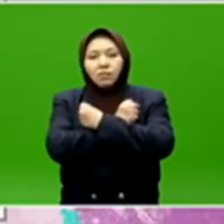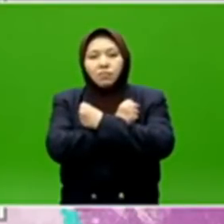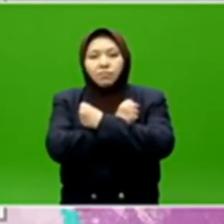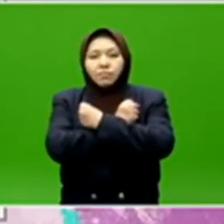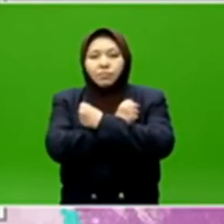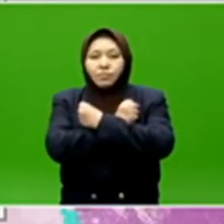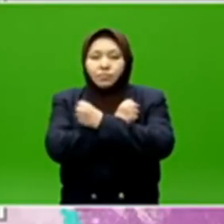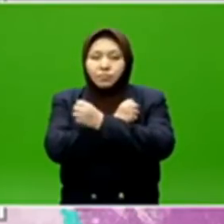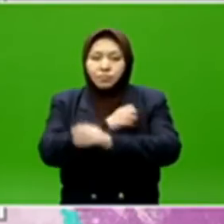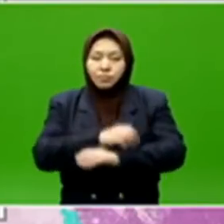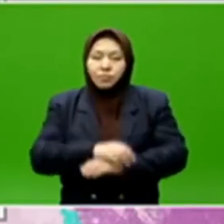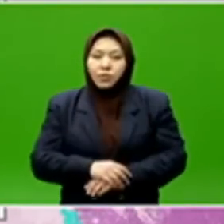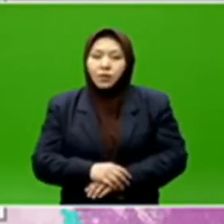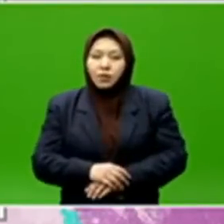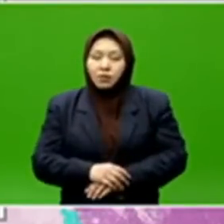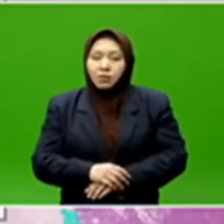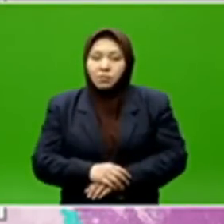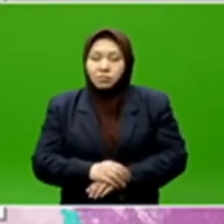الرحيم